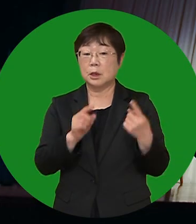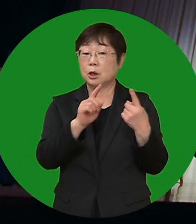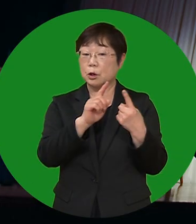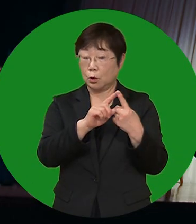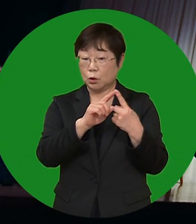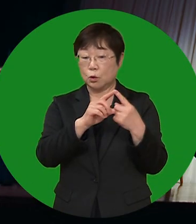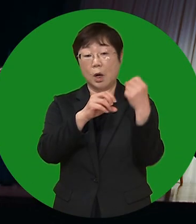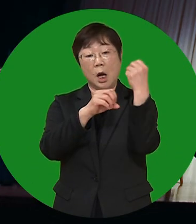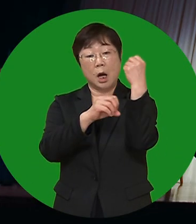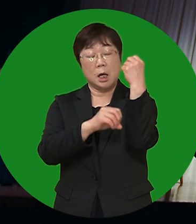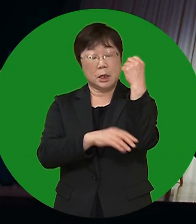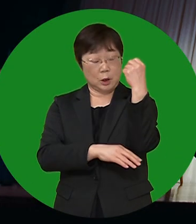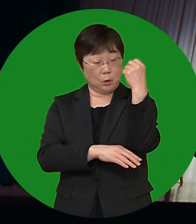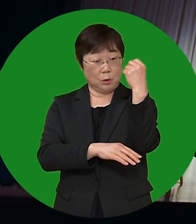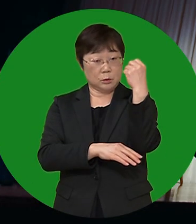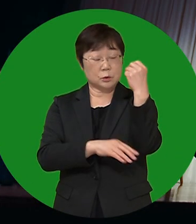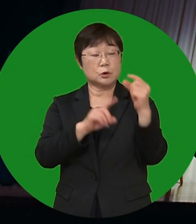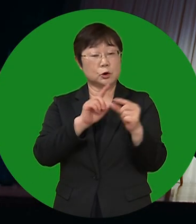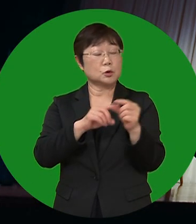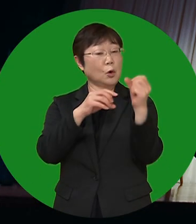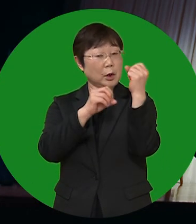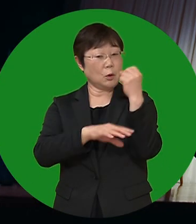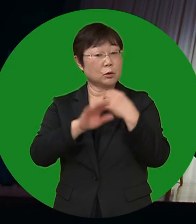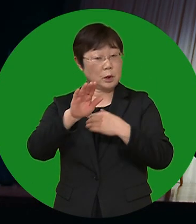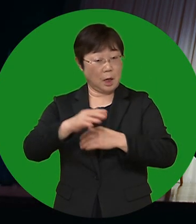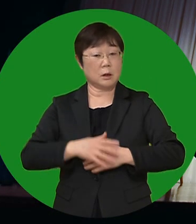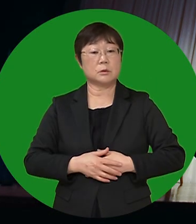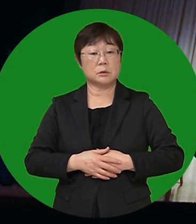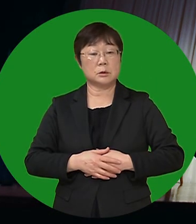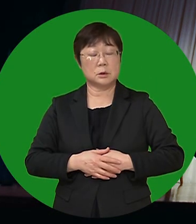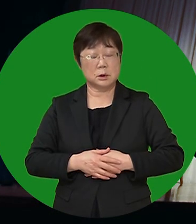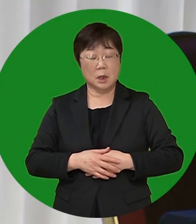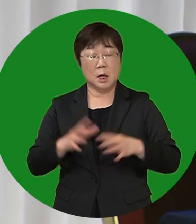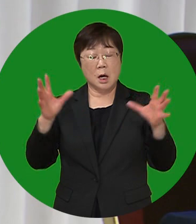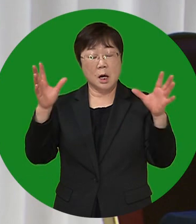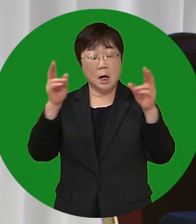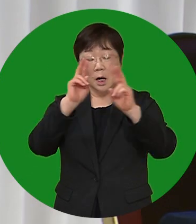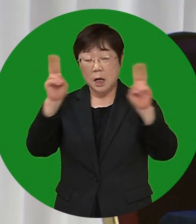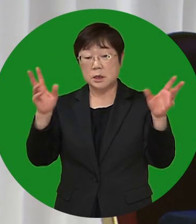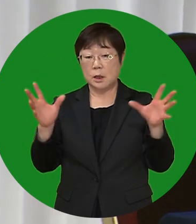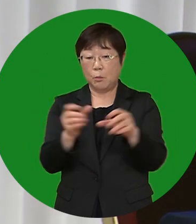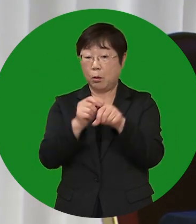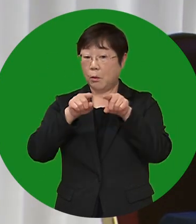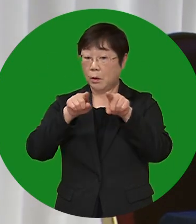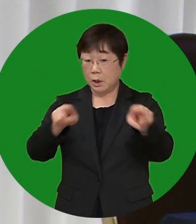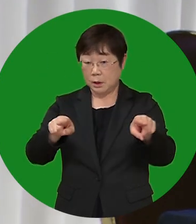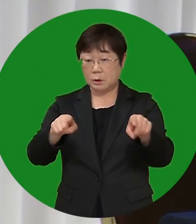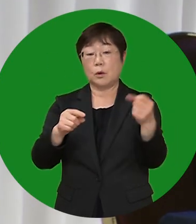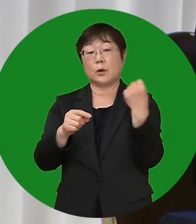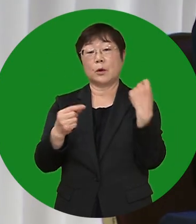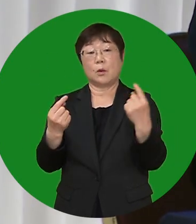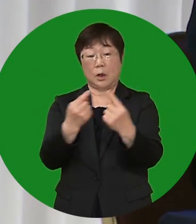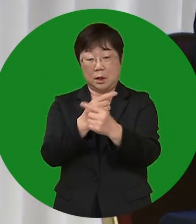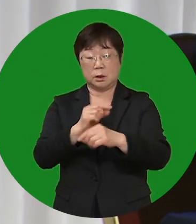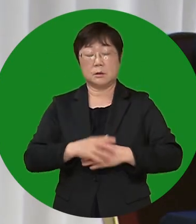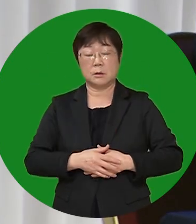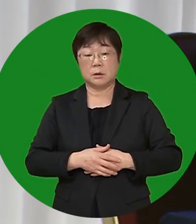一つは基本中の基本であるコーポレートガバナンスの強化